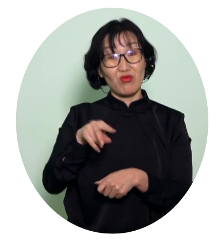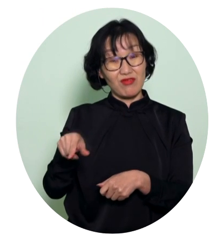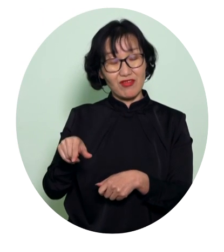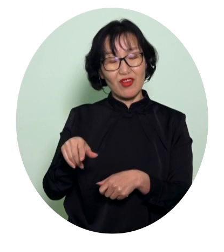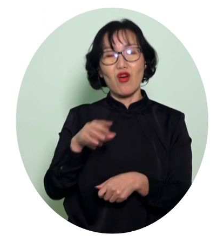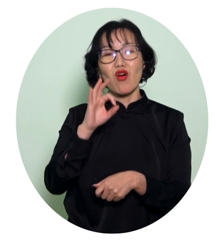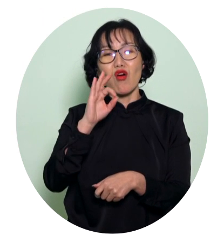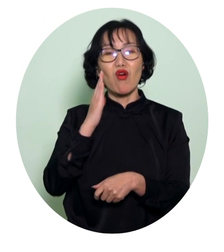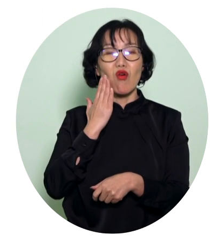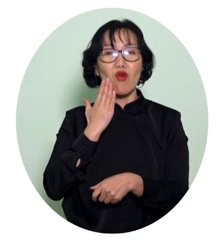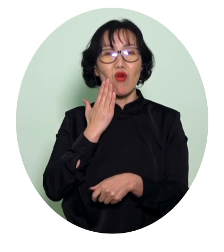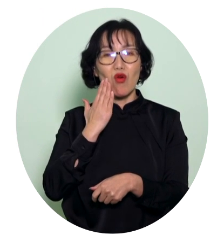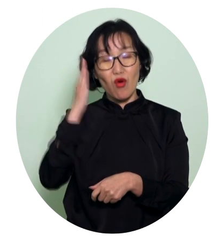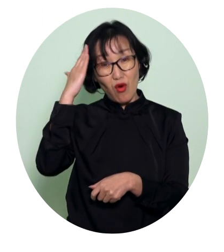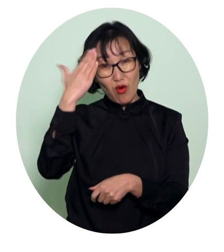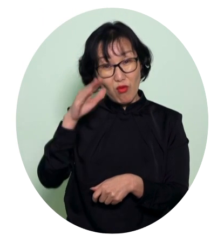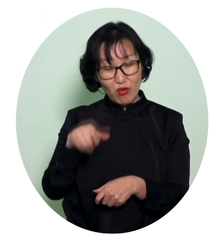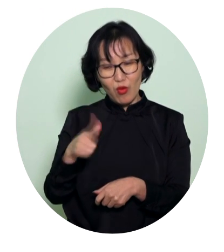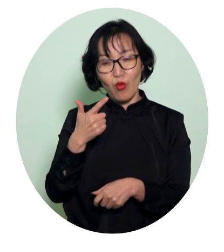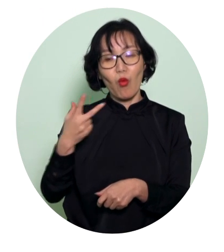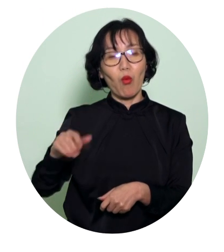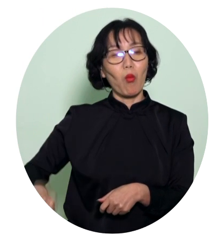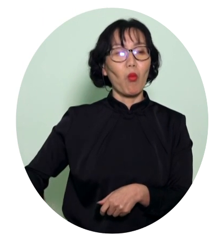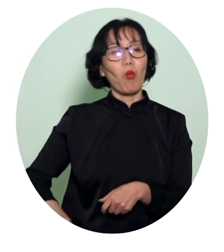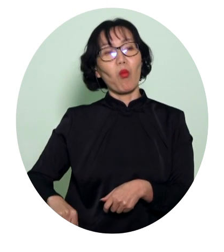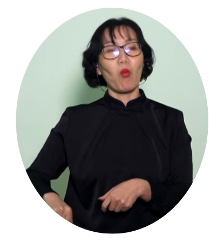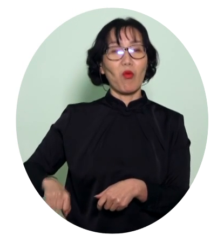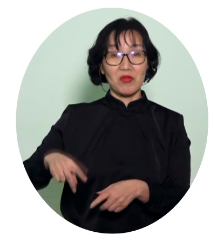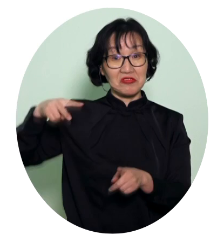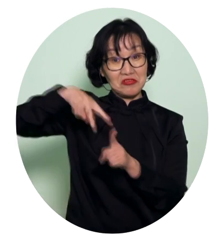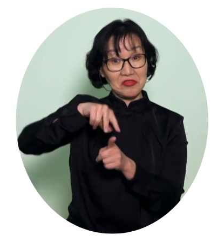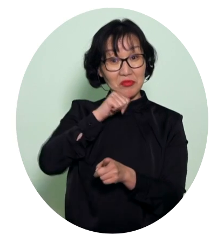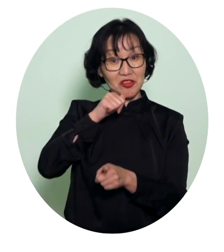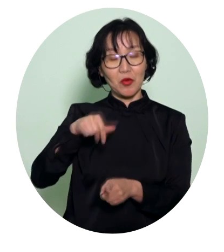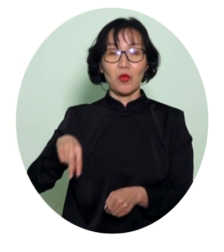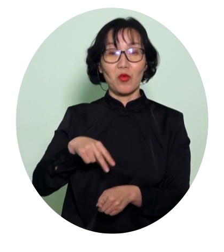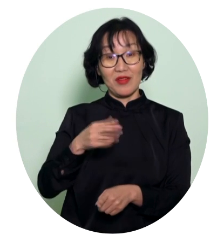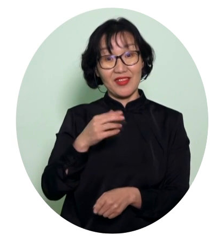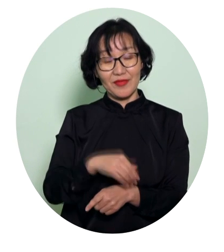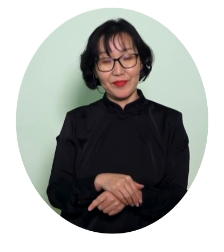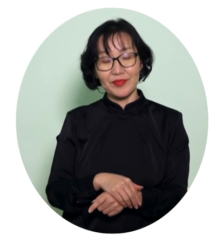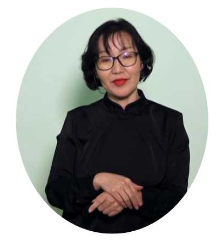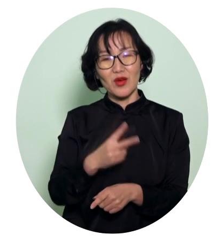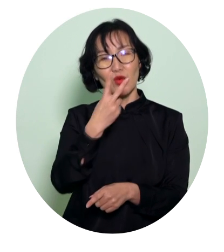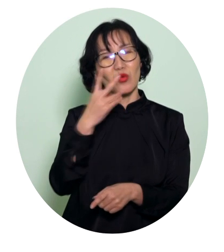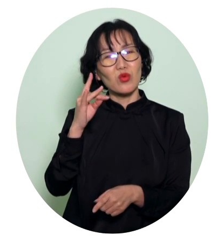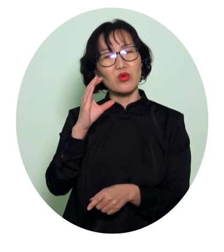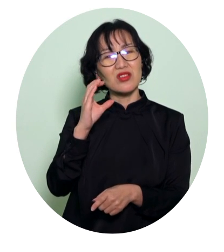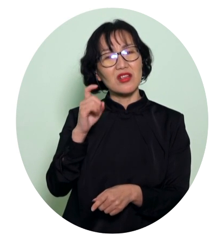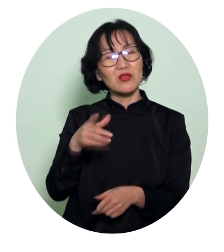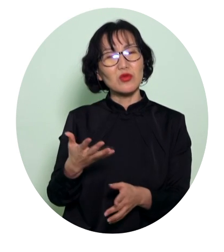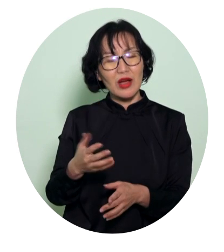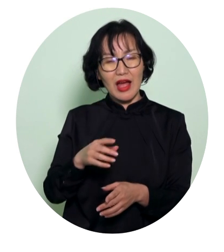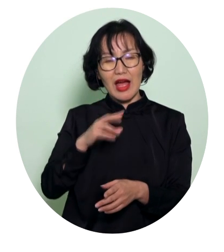өвгөн уяач гүүгээ сул хөтлж ирсэн байна. Үүрсэх гэсэн үг. Адууны янцгах